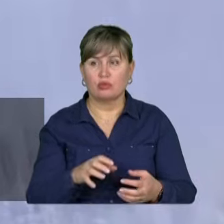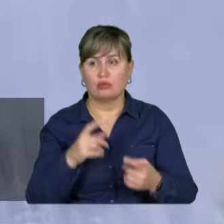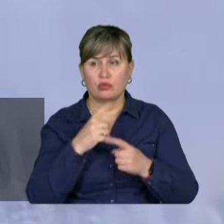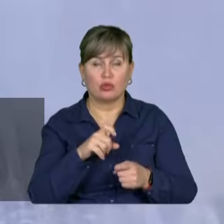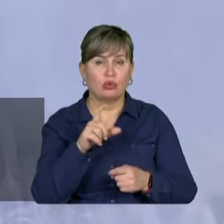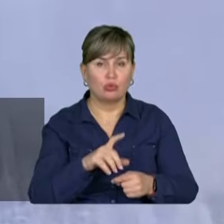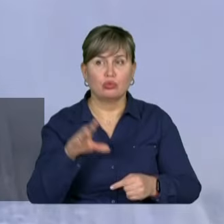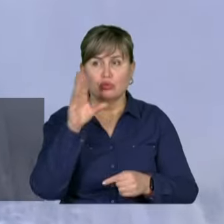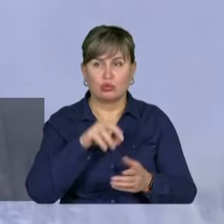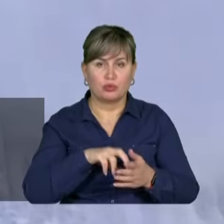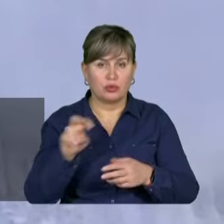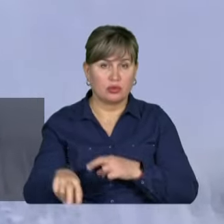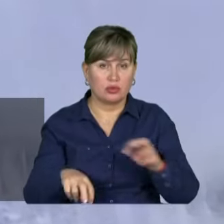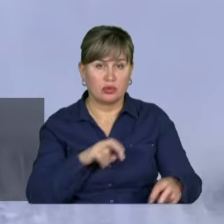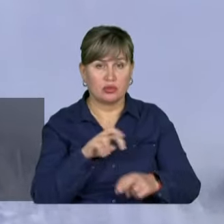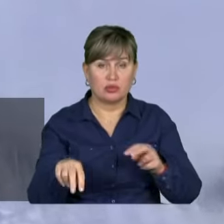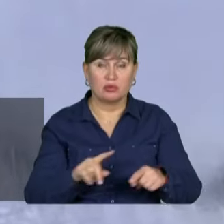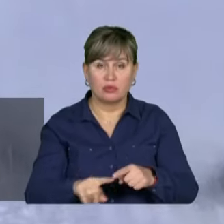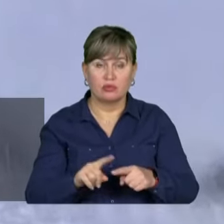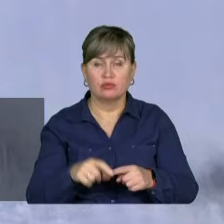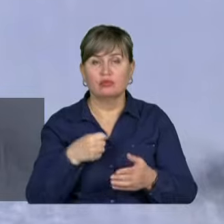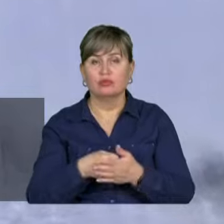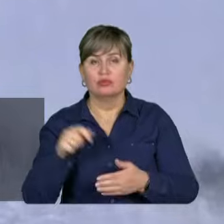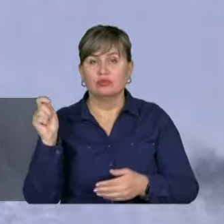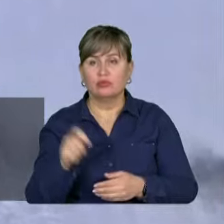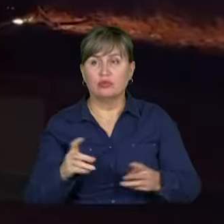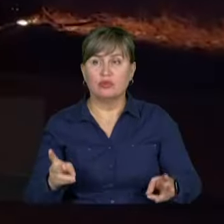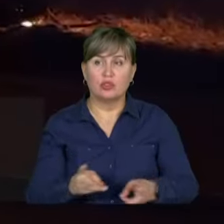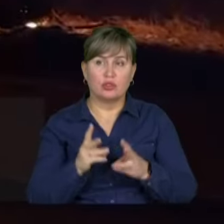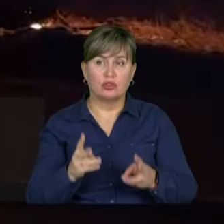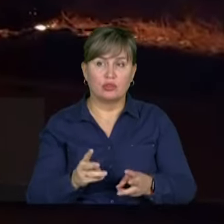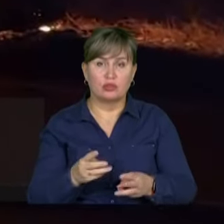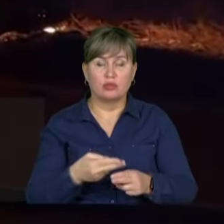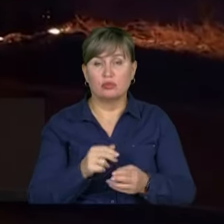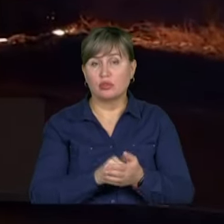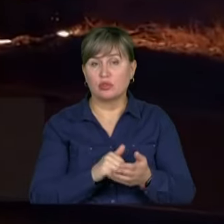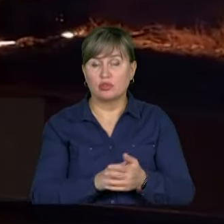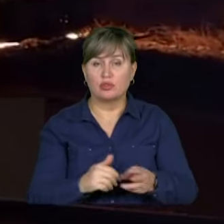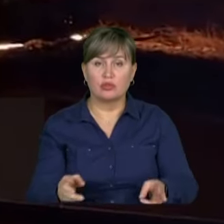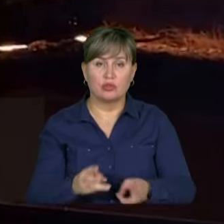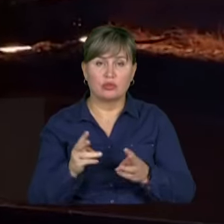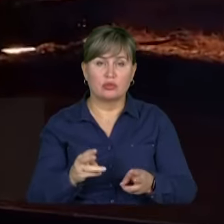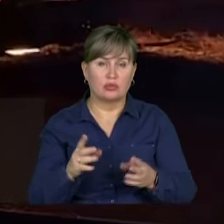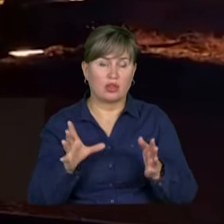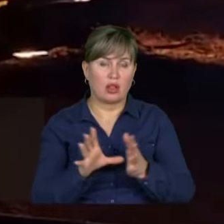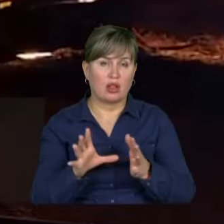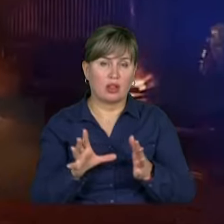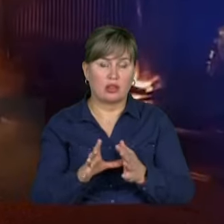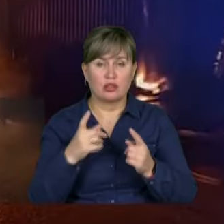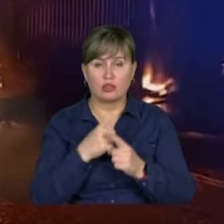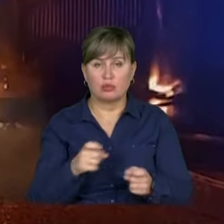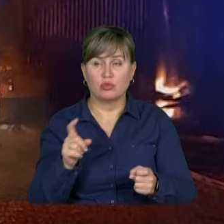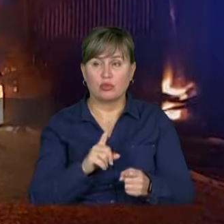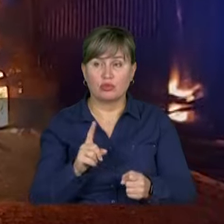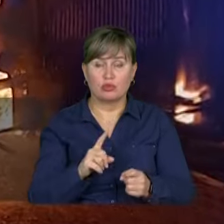люди успели покинуть салон общественного транспорта до прибытия пожарных. Предварительная причина возгорания – короткое замыкание. Сообщается, что